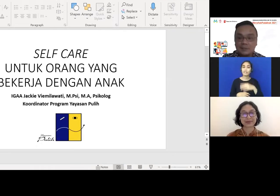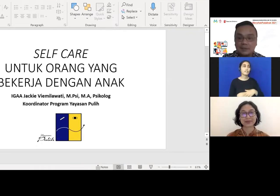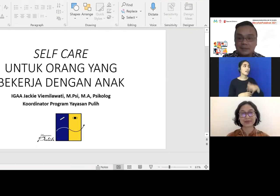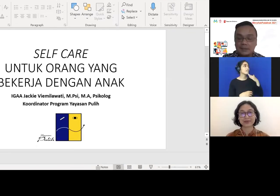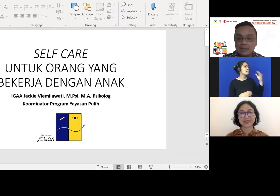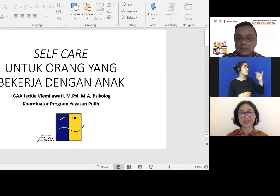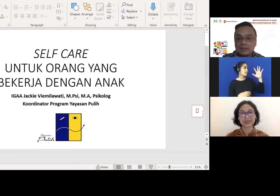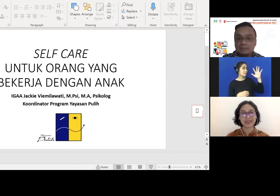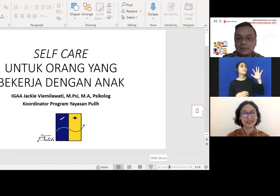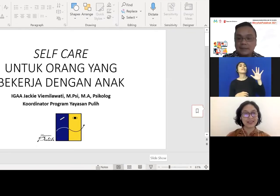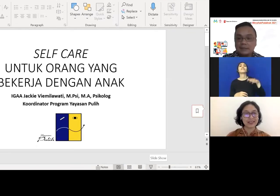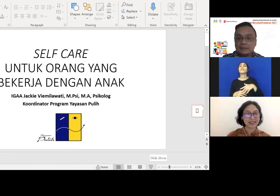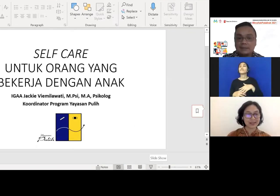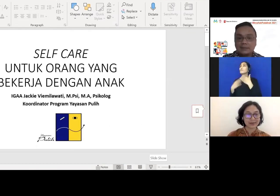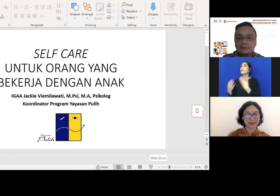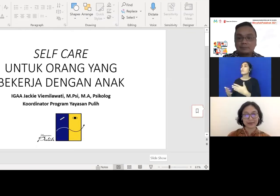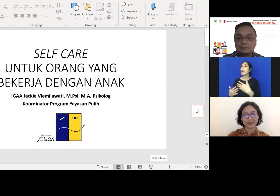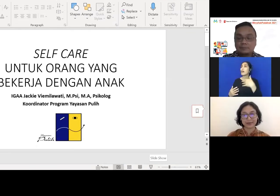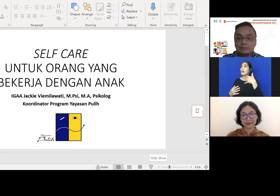Jeki. Baik,